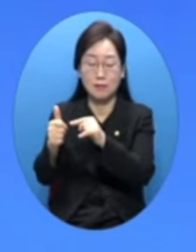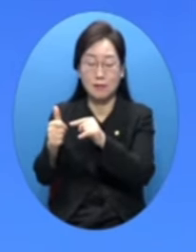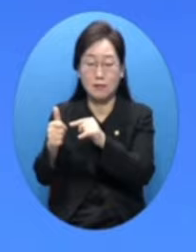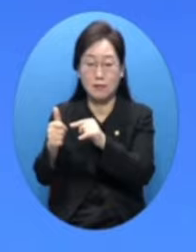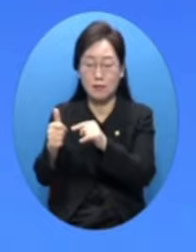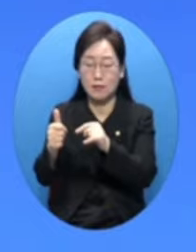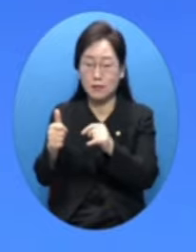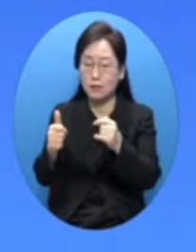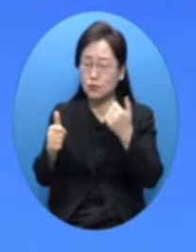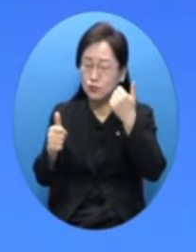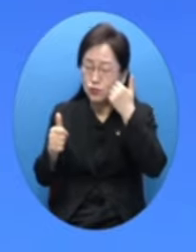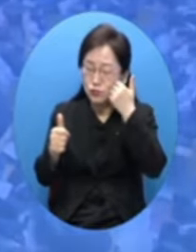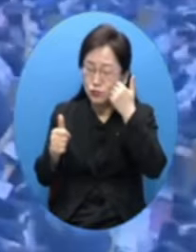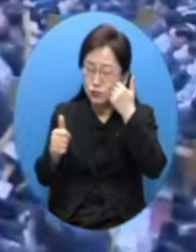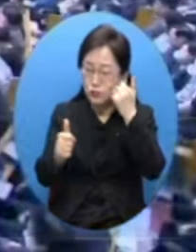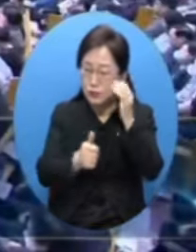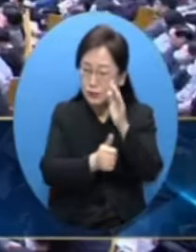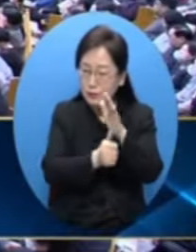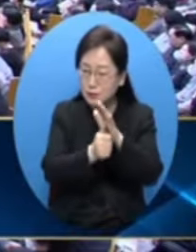희망의 소식이 들려왔습니다.